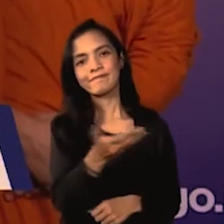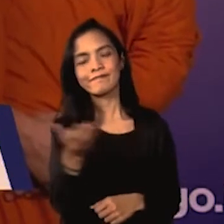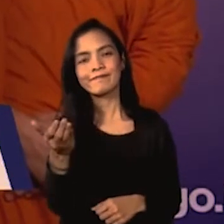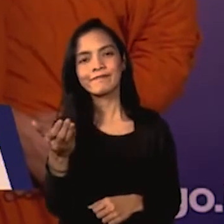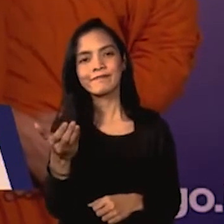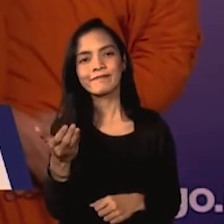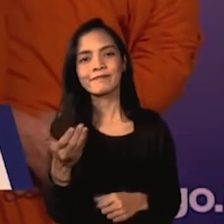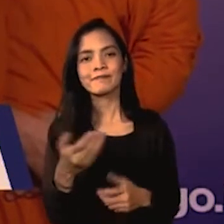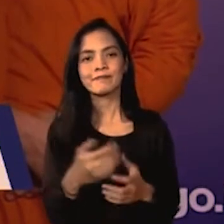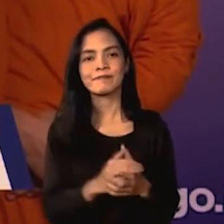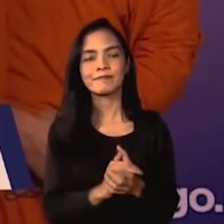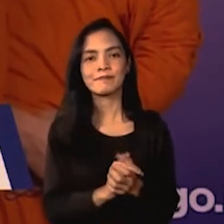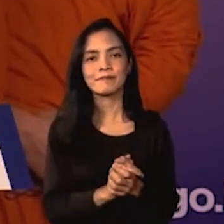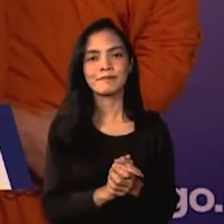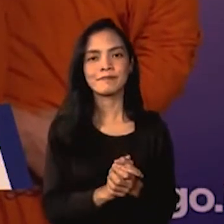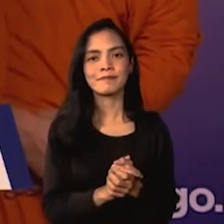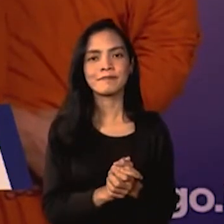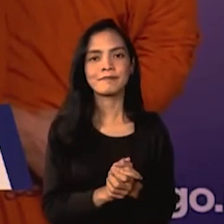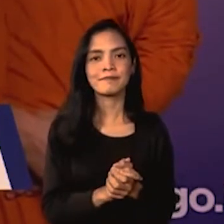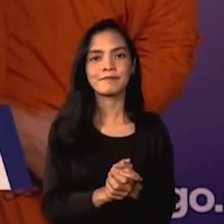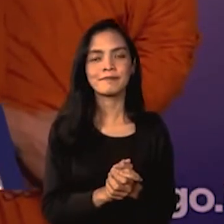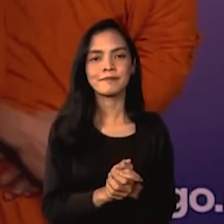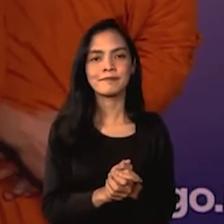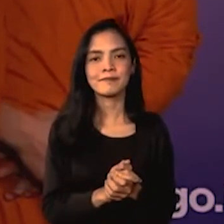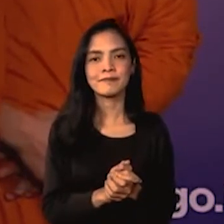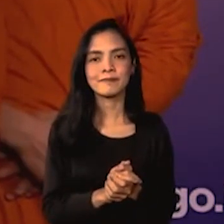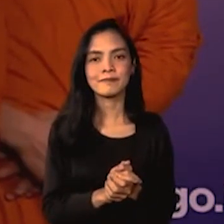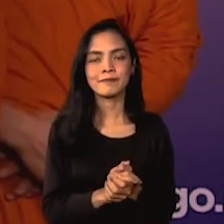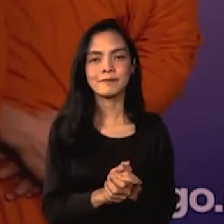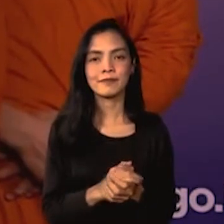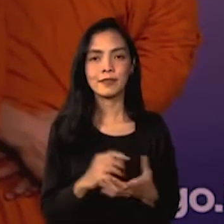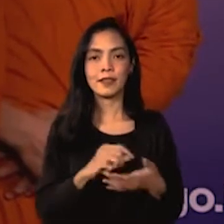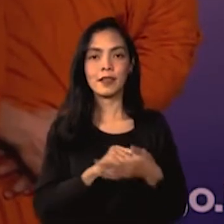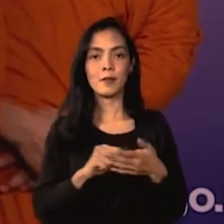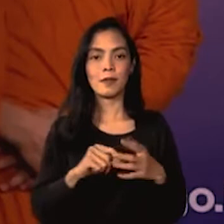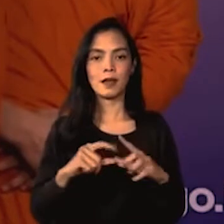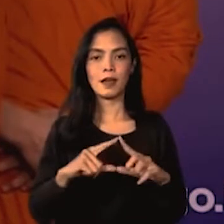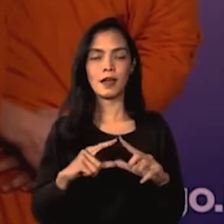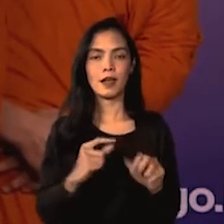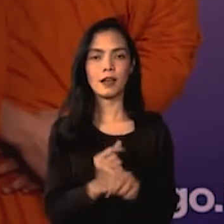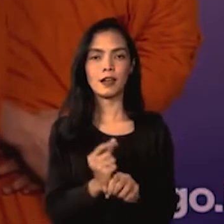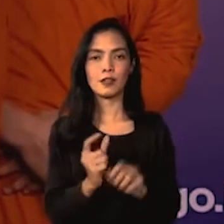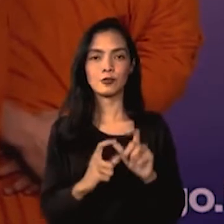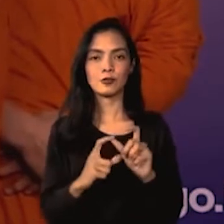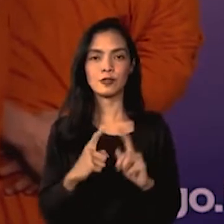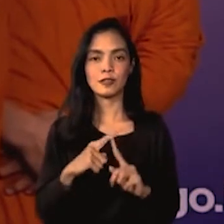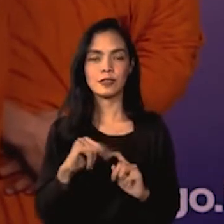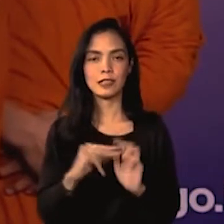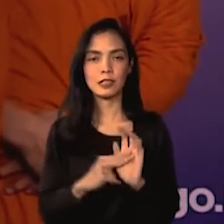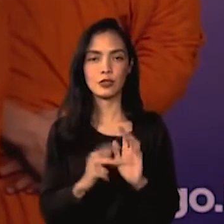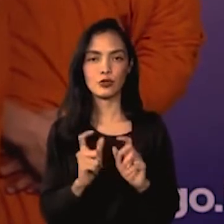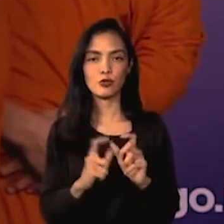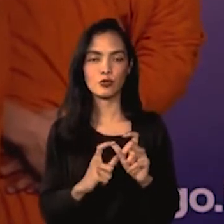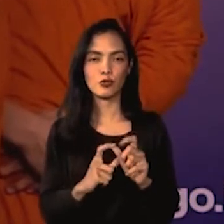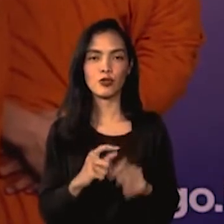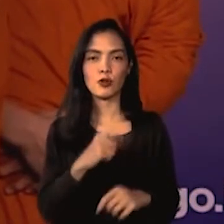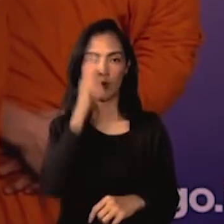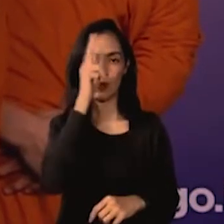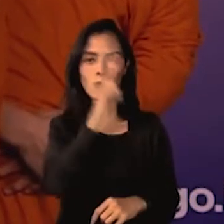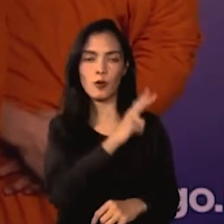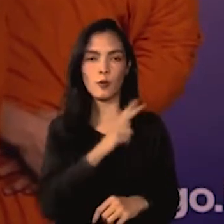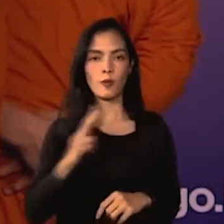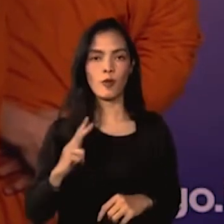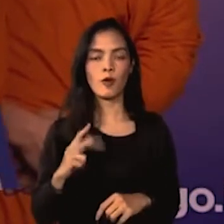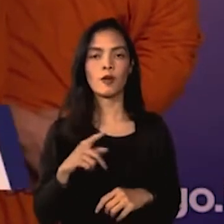Saudari-saudara sebangsa dan setanah air, saya Romo Agustinus Heri Wibowo dari